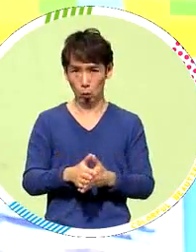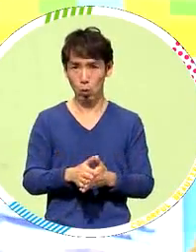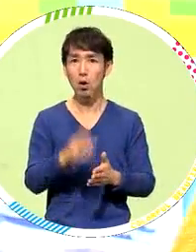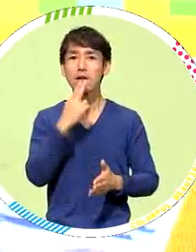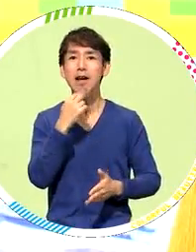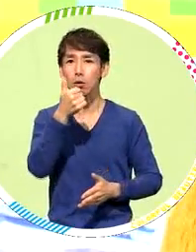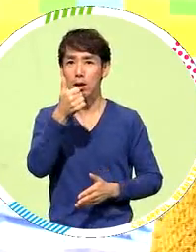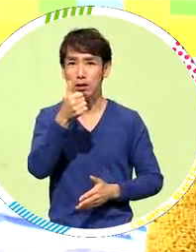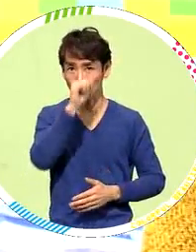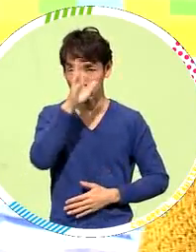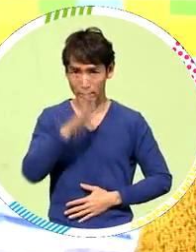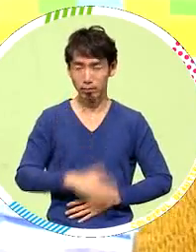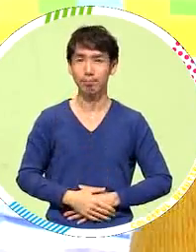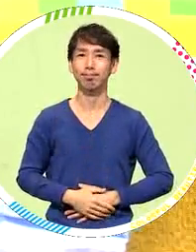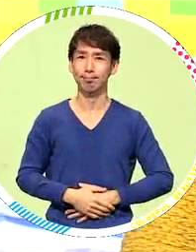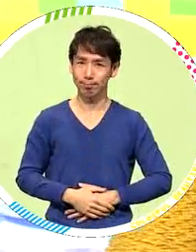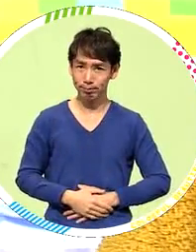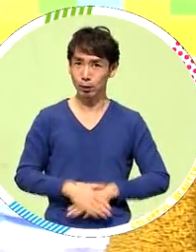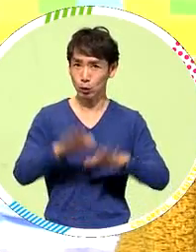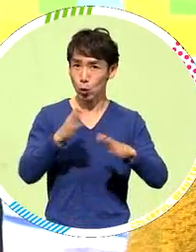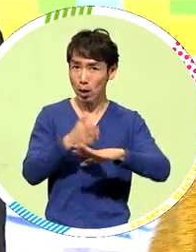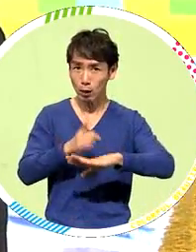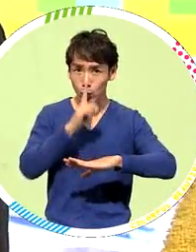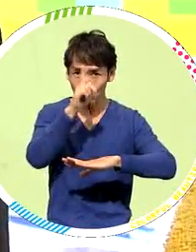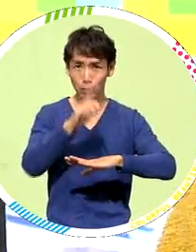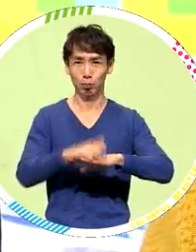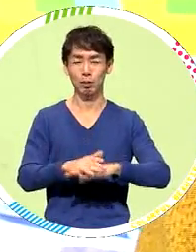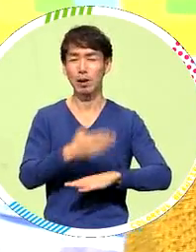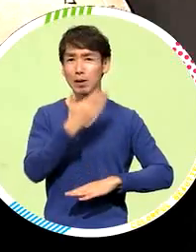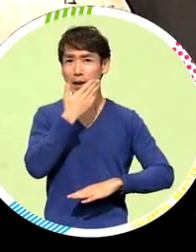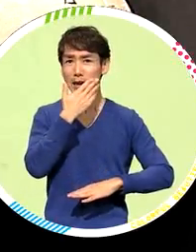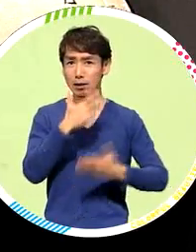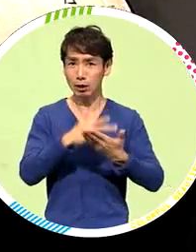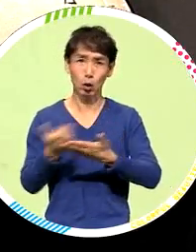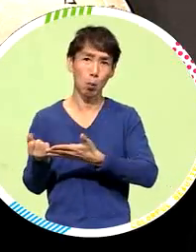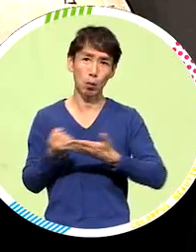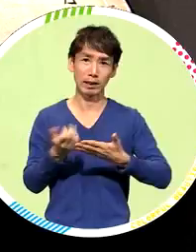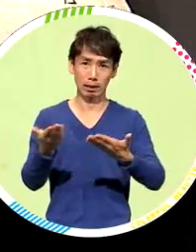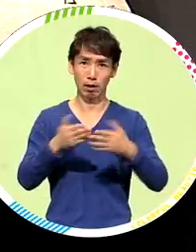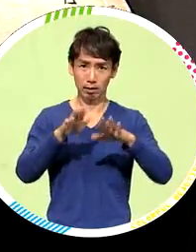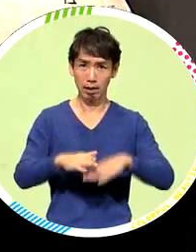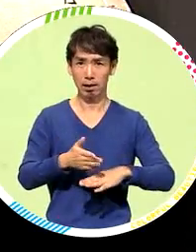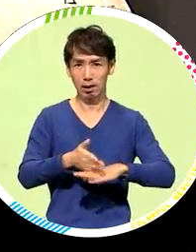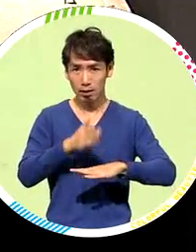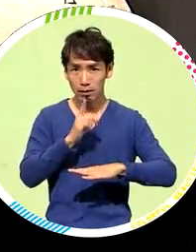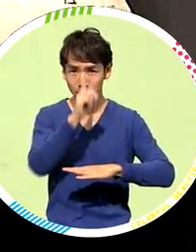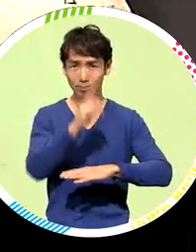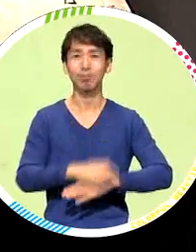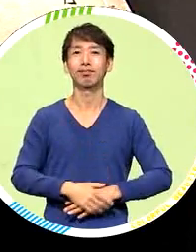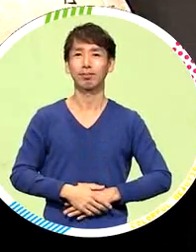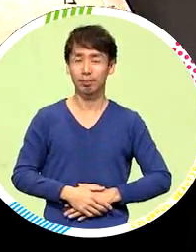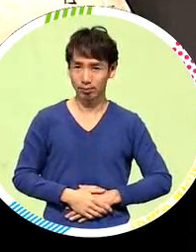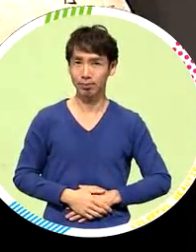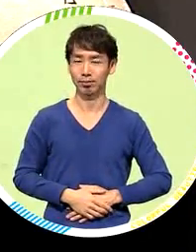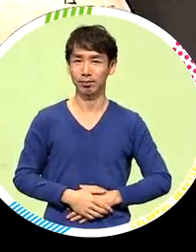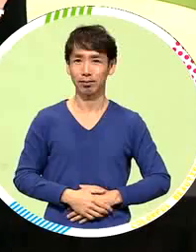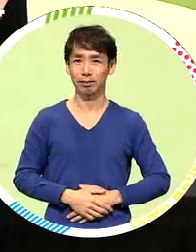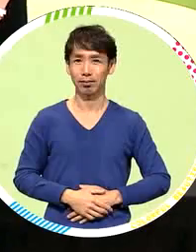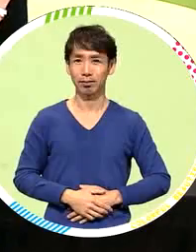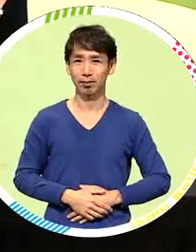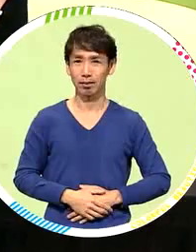します司馬昭します今日ありがとうございました貴重なものを持ってきていただいてた常に